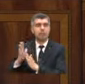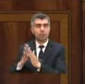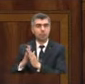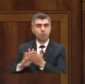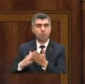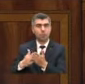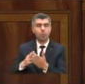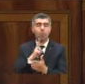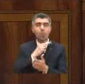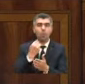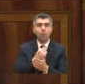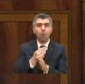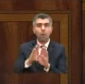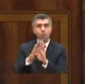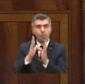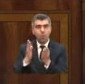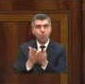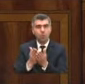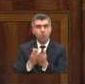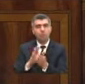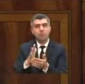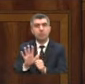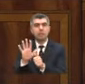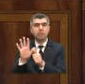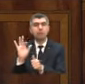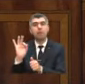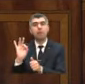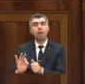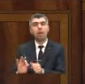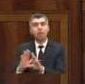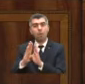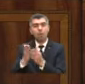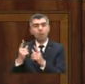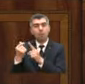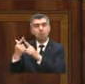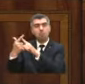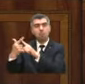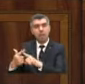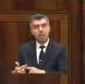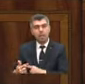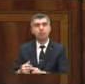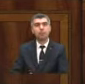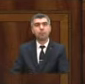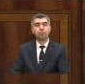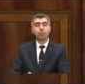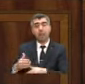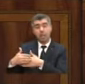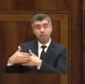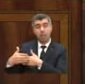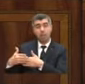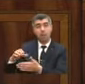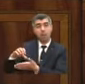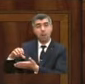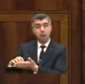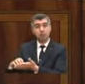تخصص الحكومات السابقة إلا 6% من الناتج الداخلي الخام، في حين أن دول مجاورة